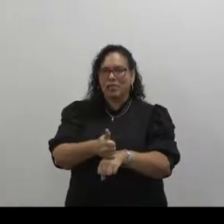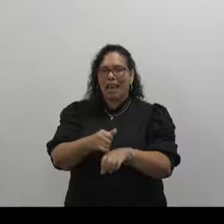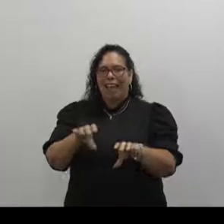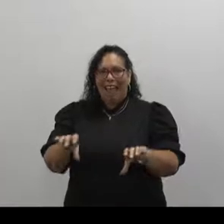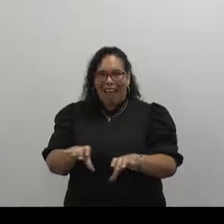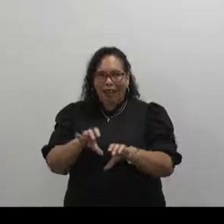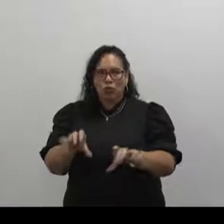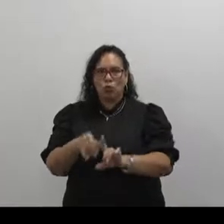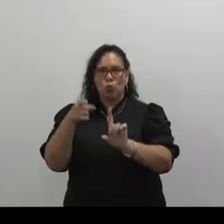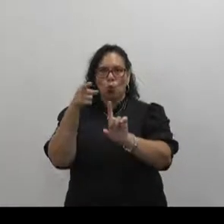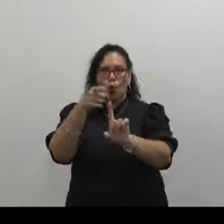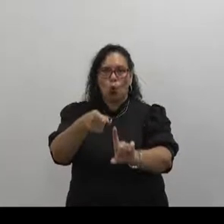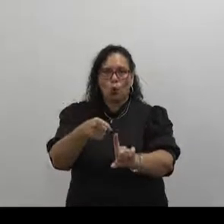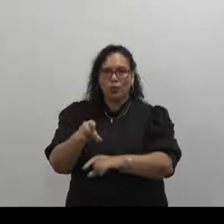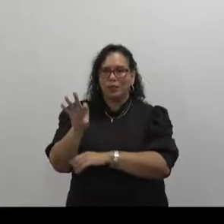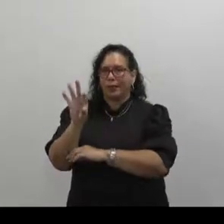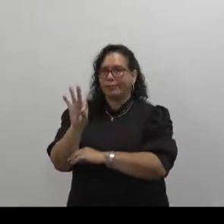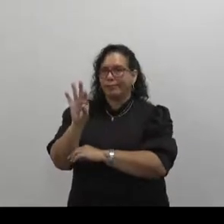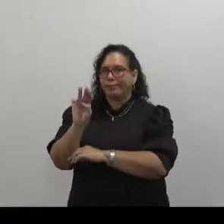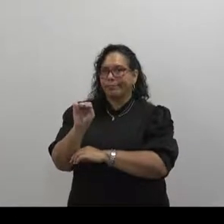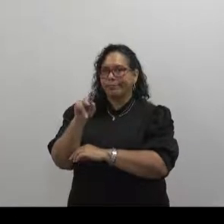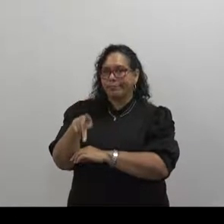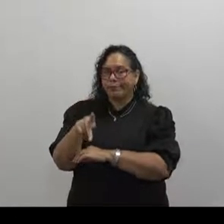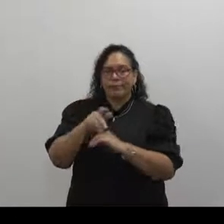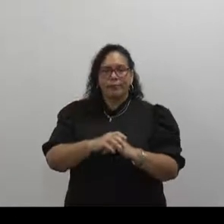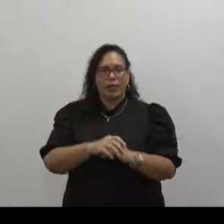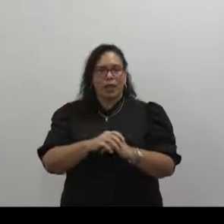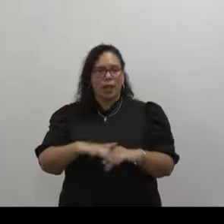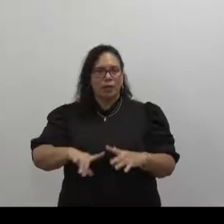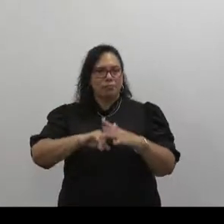tông nơi đó là phép này cả thơ mệnh ở bàn